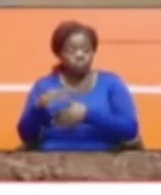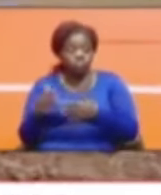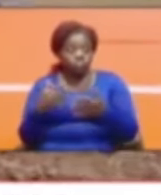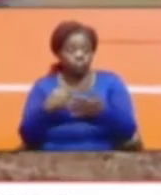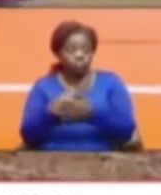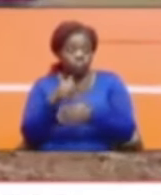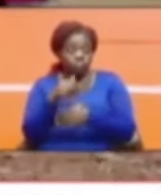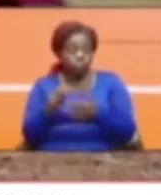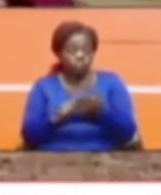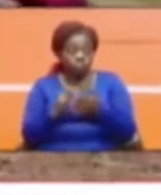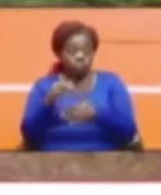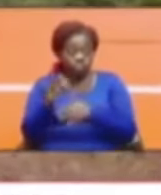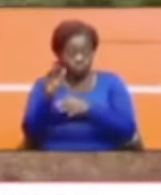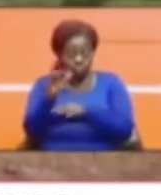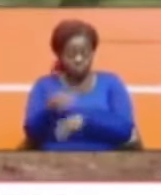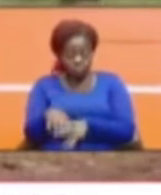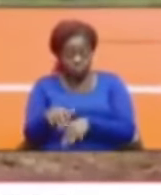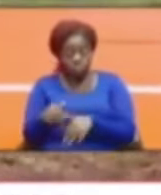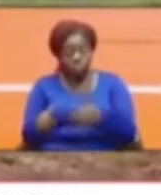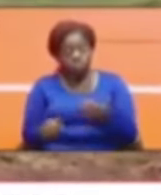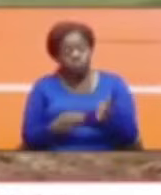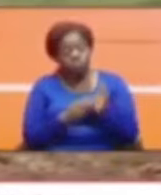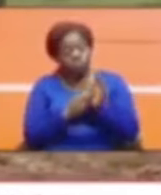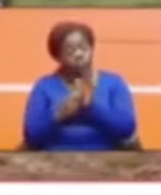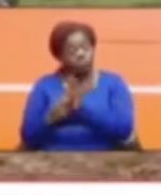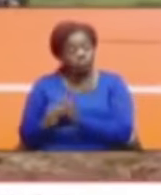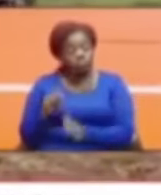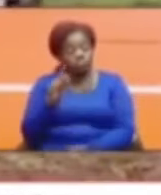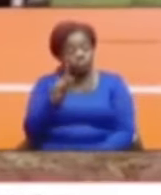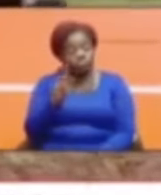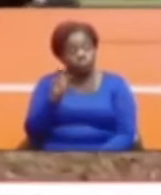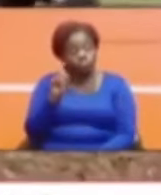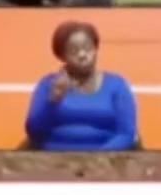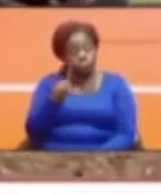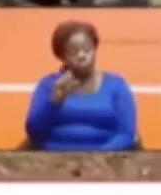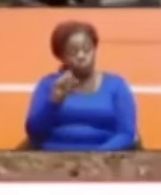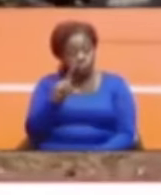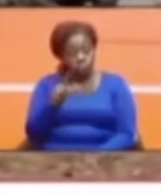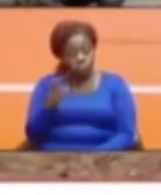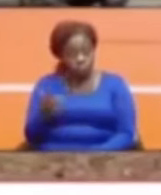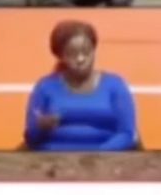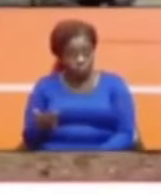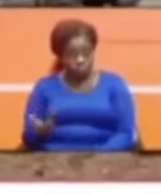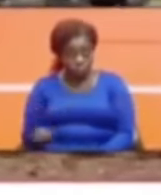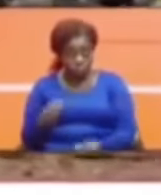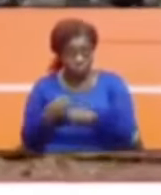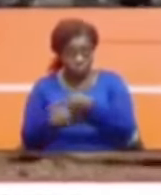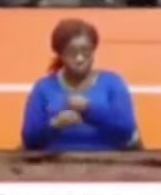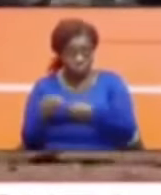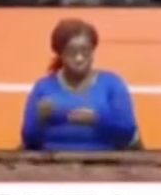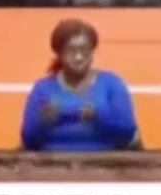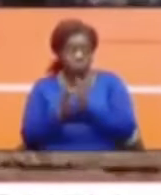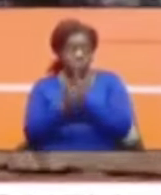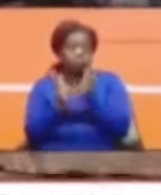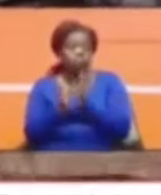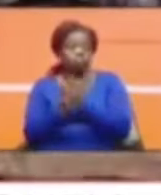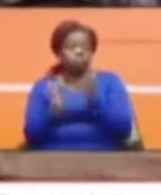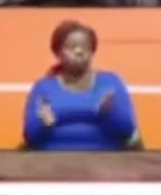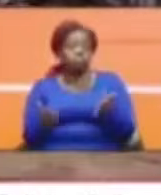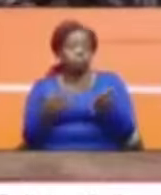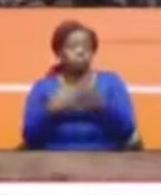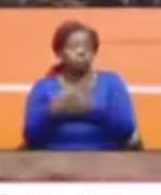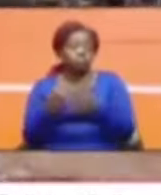ebirala ebikozesebwa mu byobulimi ebigenda okwolesebwa ekololo. Medi Mwiri, kitunzi wa Engsol, atubuulidde ku